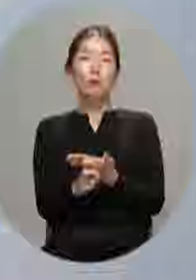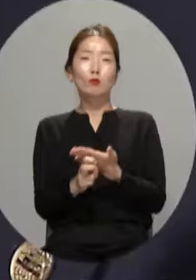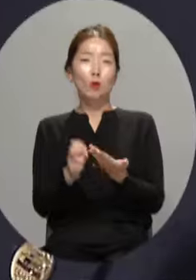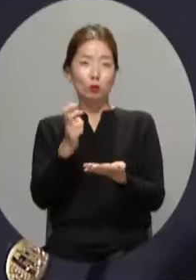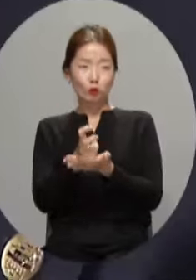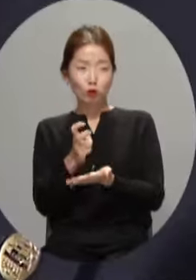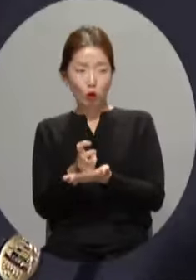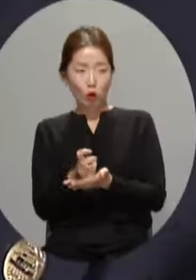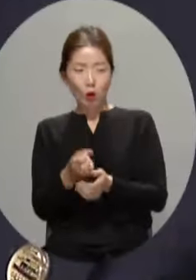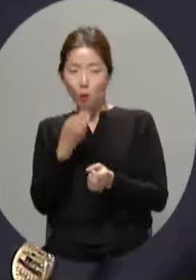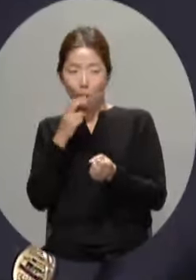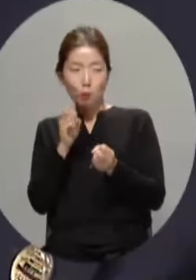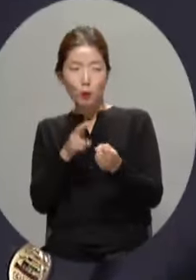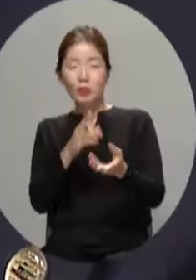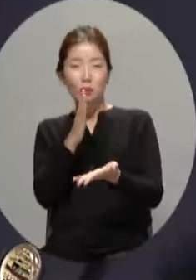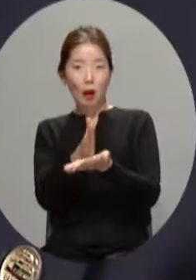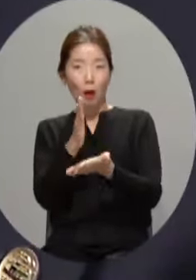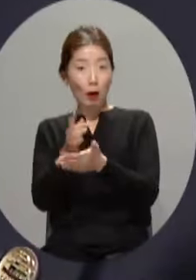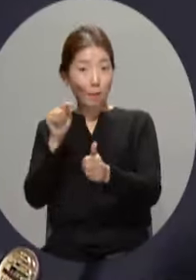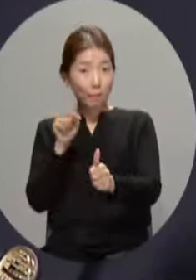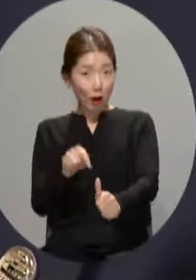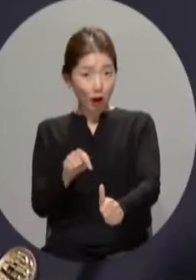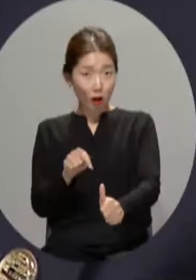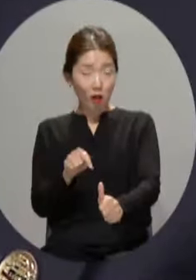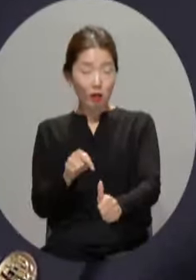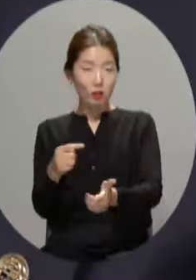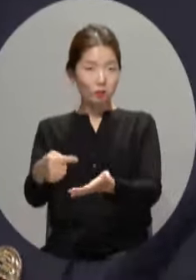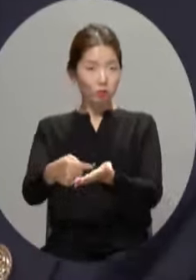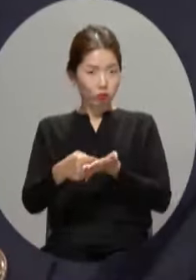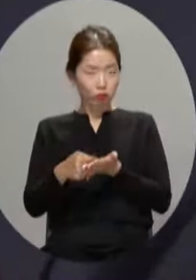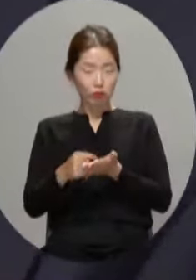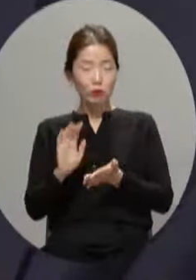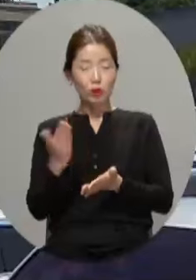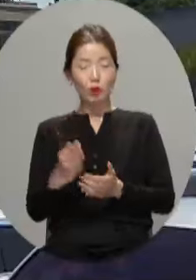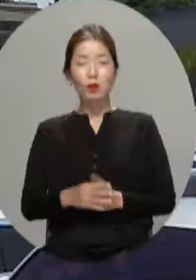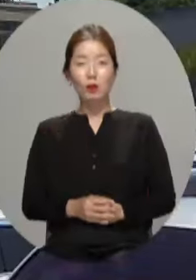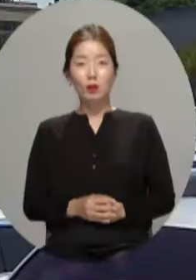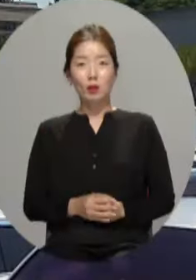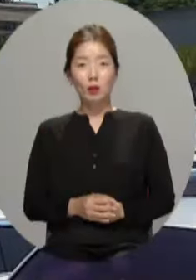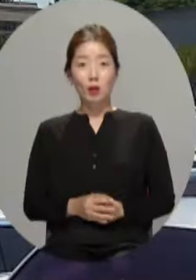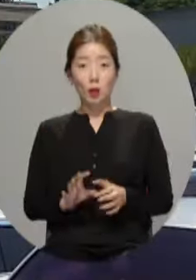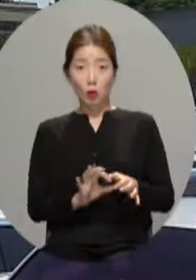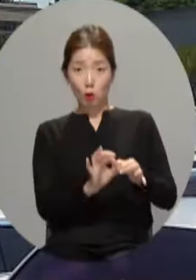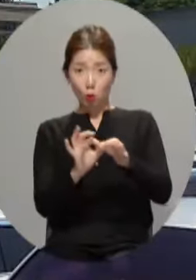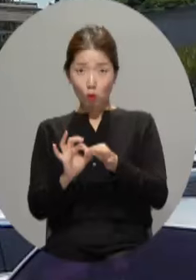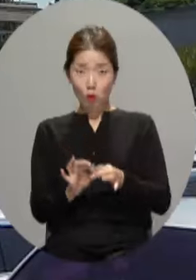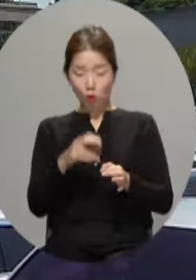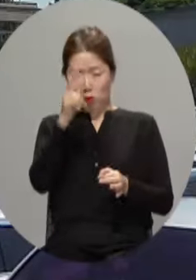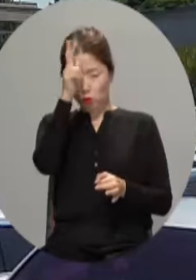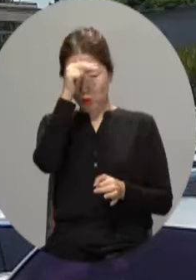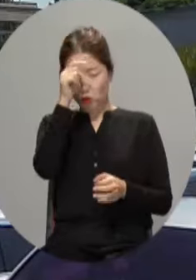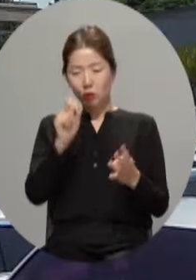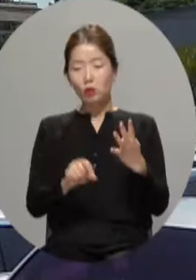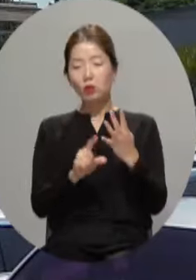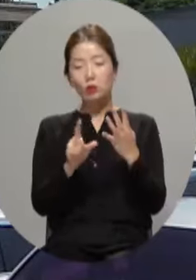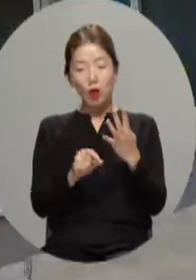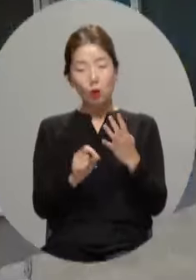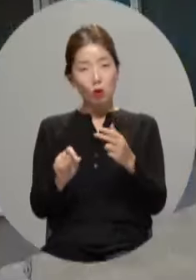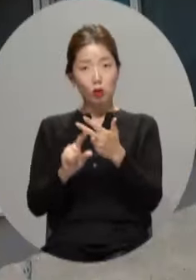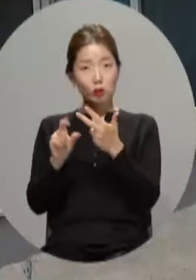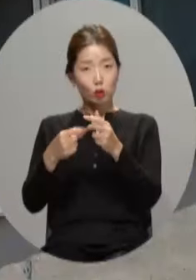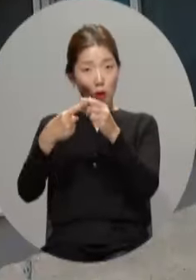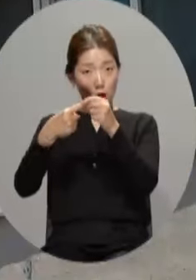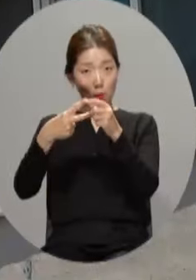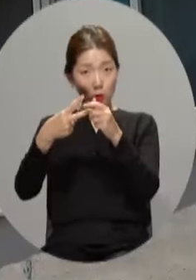주정차 고지서를 발송하지 말라고 지시했다는 의혹이 제기된 이유입니다. 이와 관련해 경찰은 지난 4월과 7월